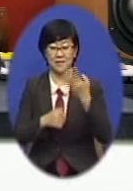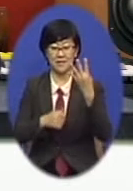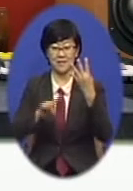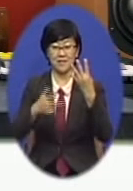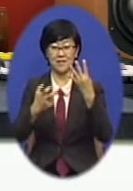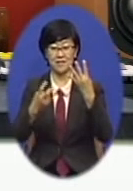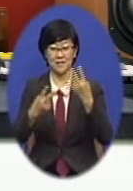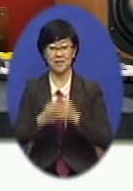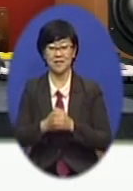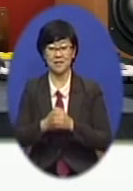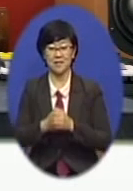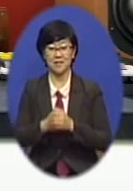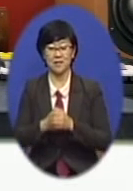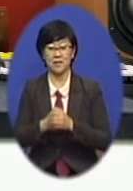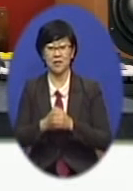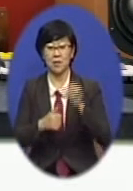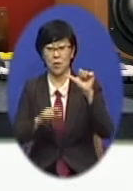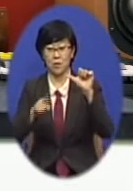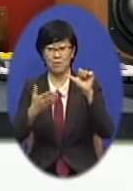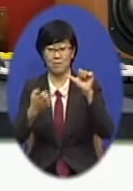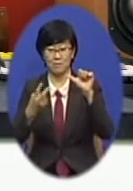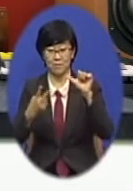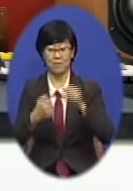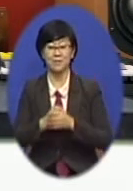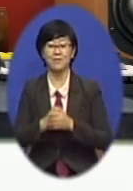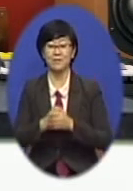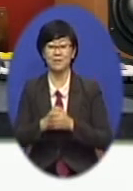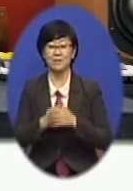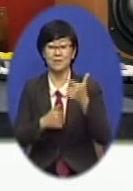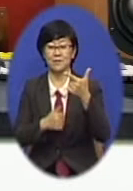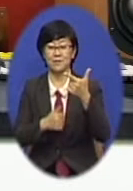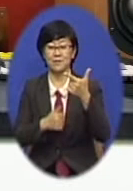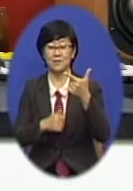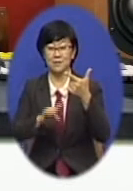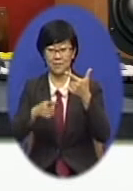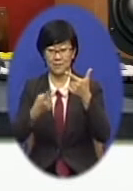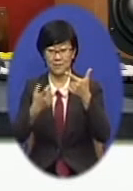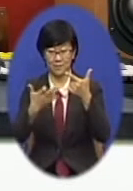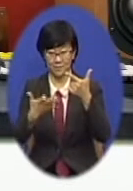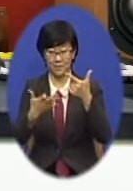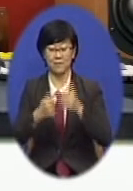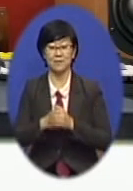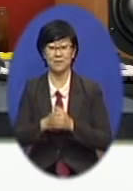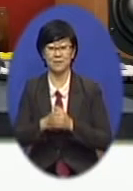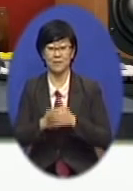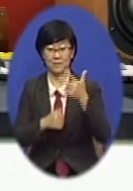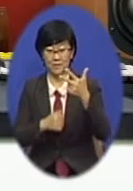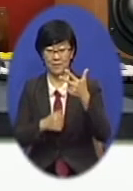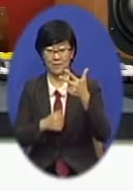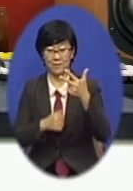4번입니다. 172표입니다. 네, 5번. 192표. 네, 6번.